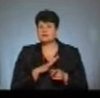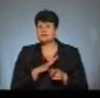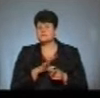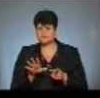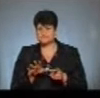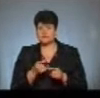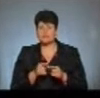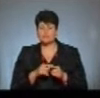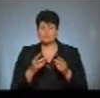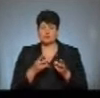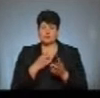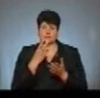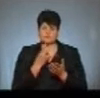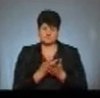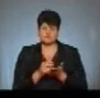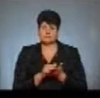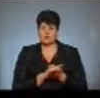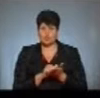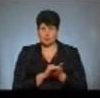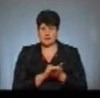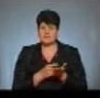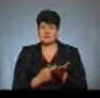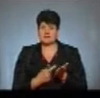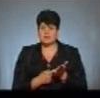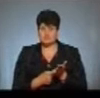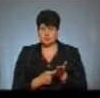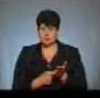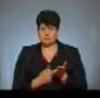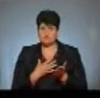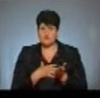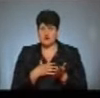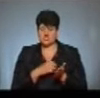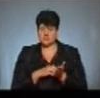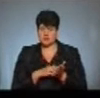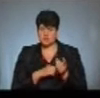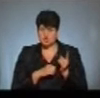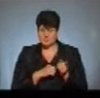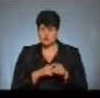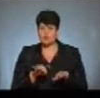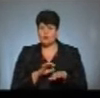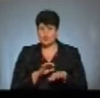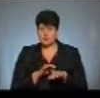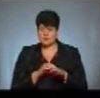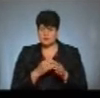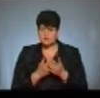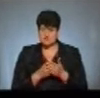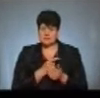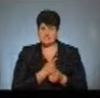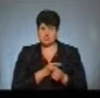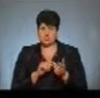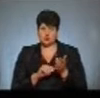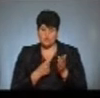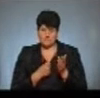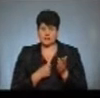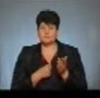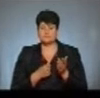Для цього потрібно представити документ, який підтверджує поважність причини, якщо це хвороба, по хворобі це медична довідка, якщо